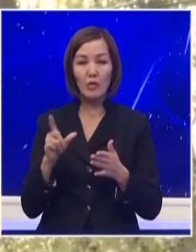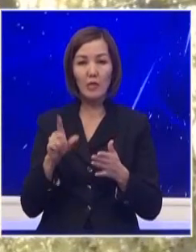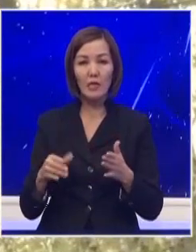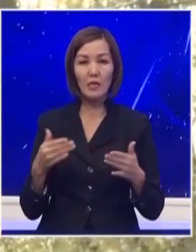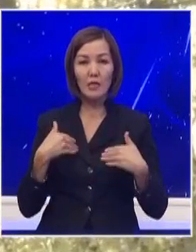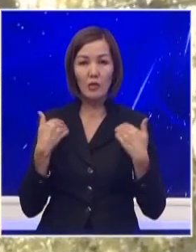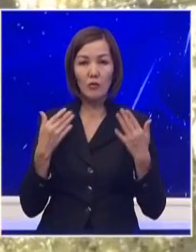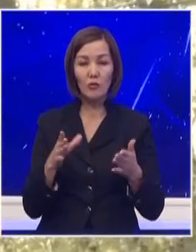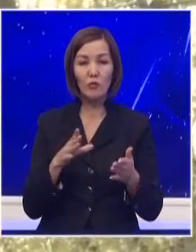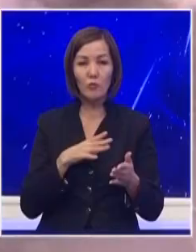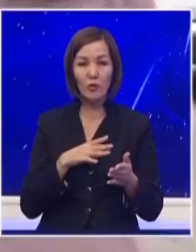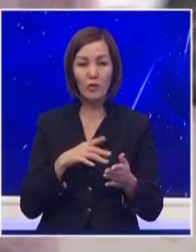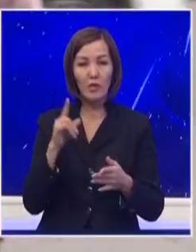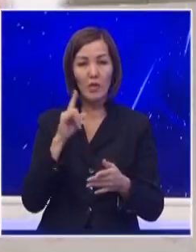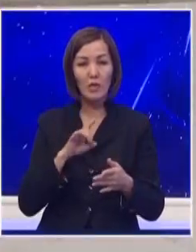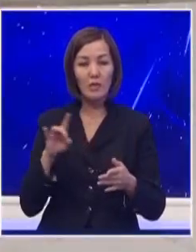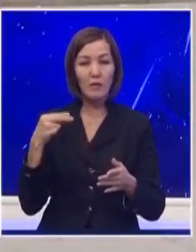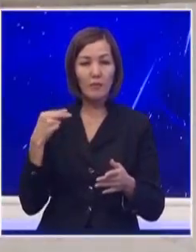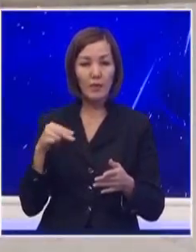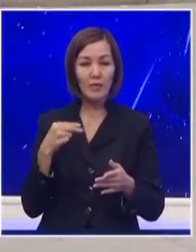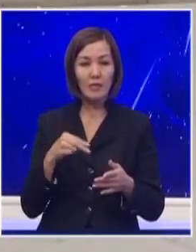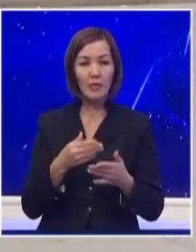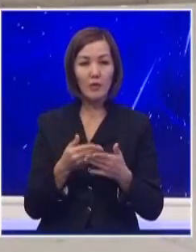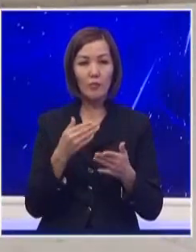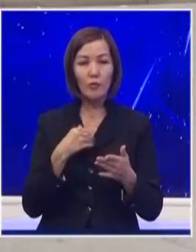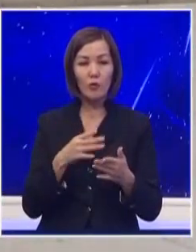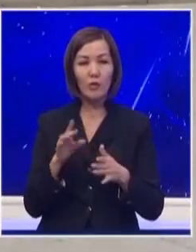Келесі жаңағы сайлаудан кейін келесі президент